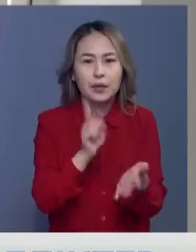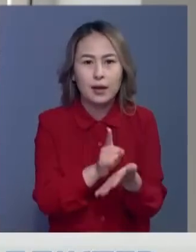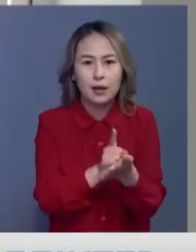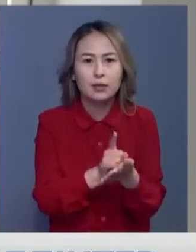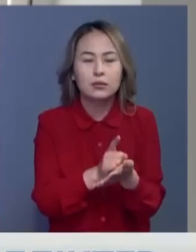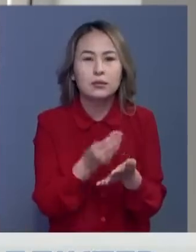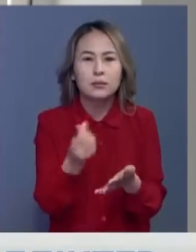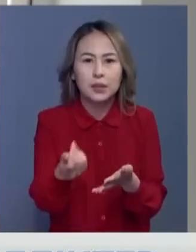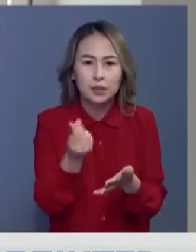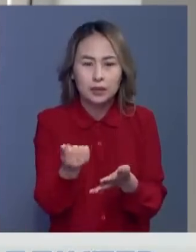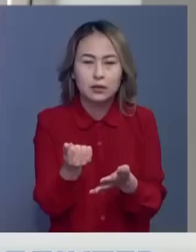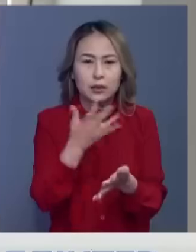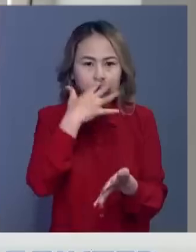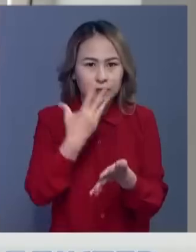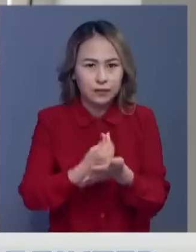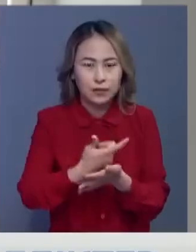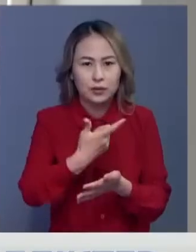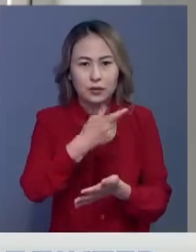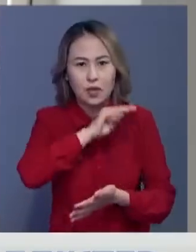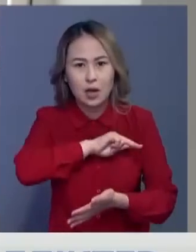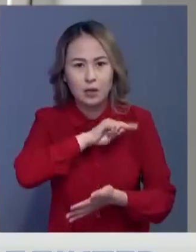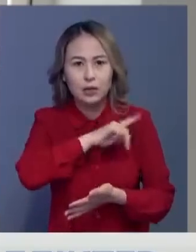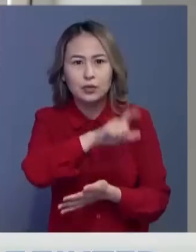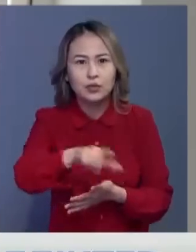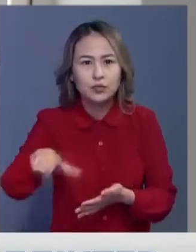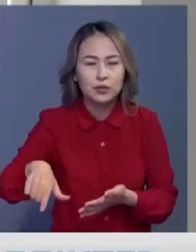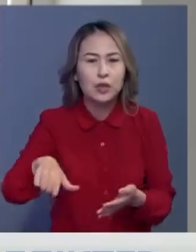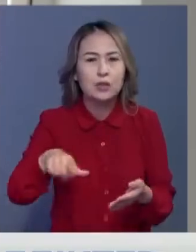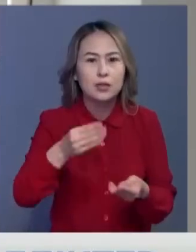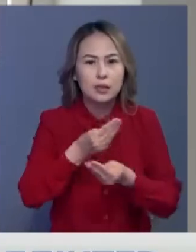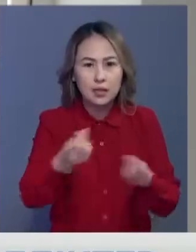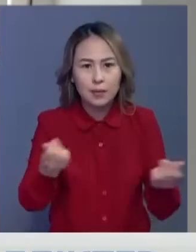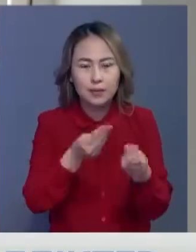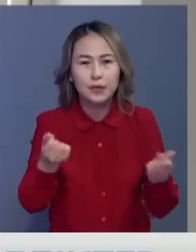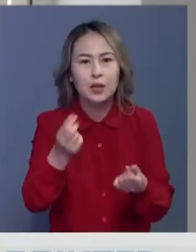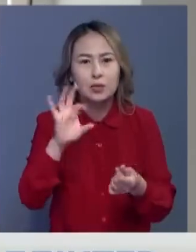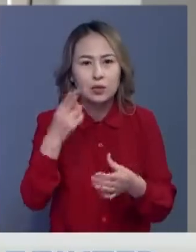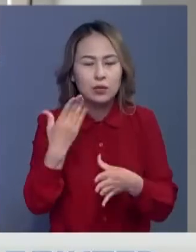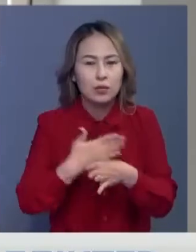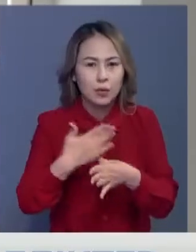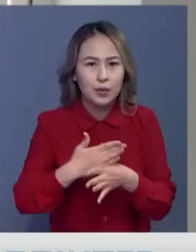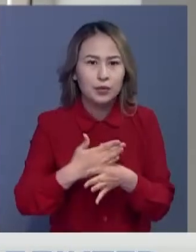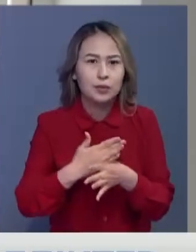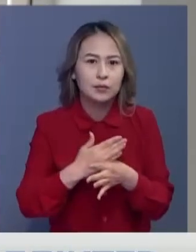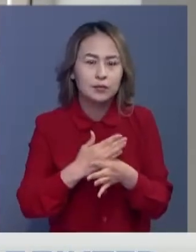салық беруші, яғни өздерінің жұмысшыларына есептелетін жалақыдан әлеуметтік аударымдар мен